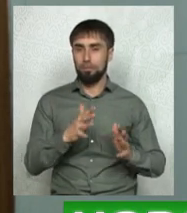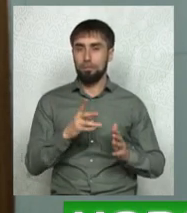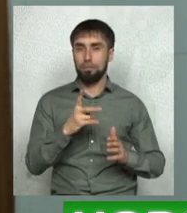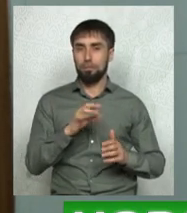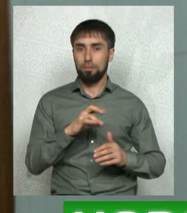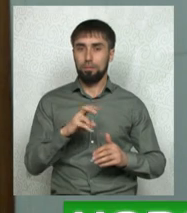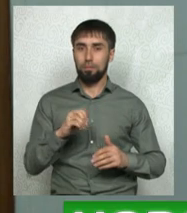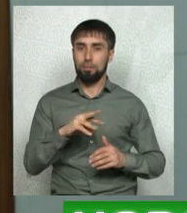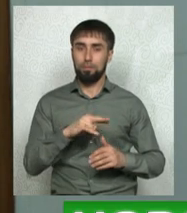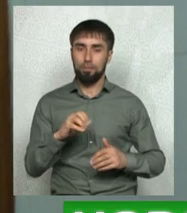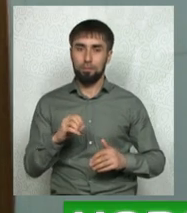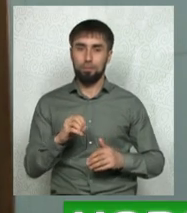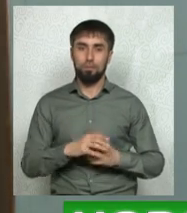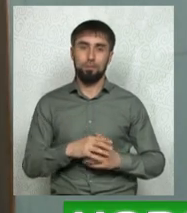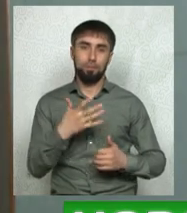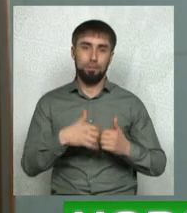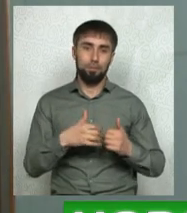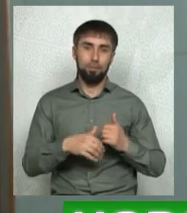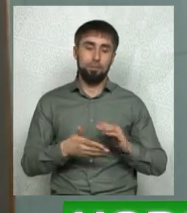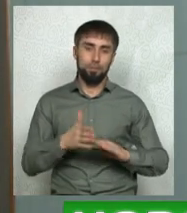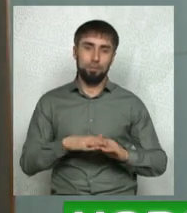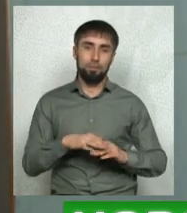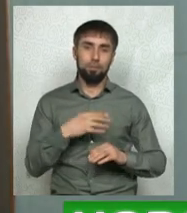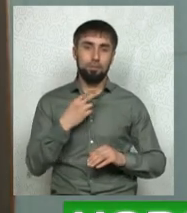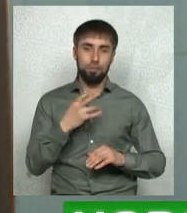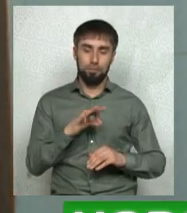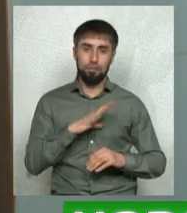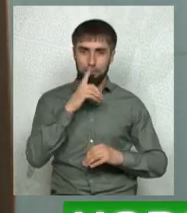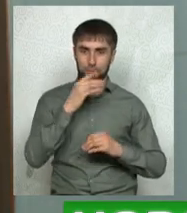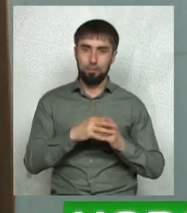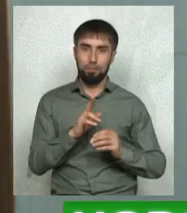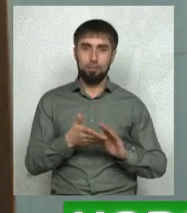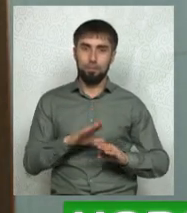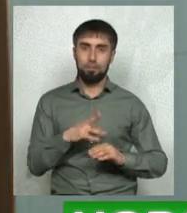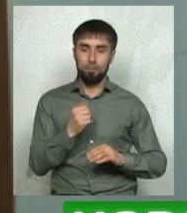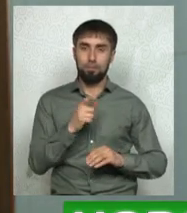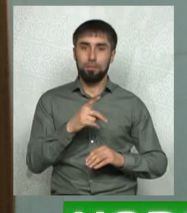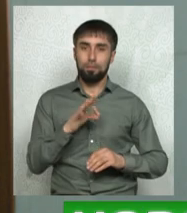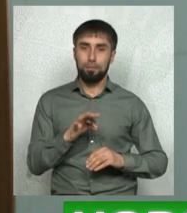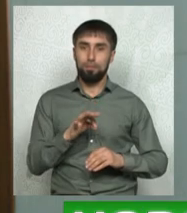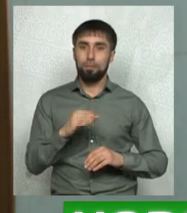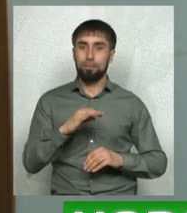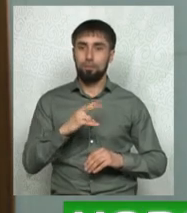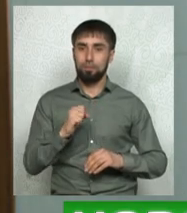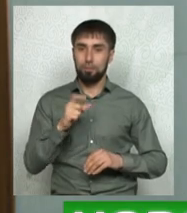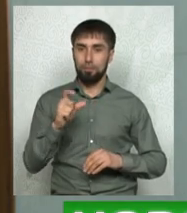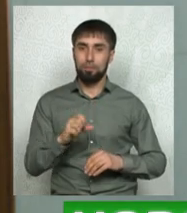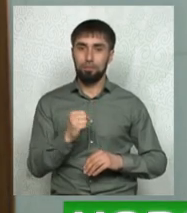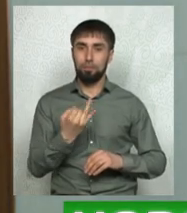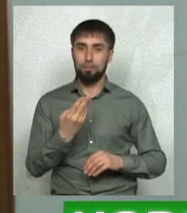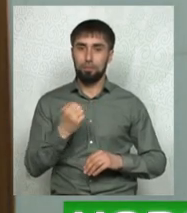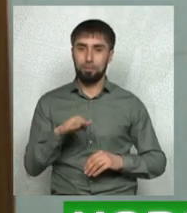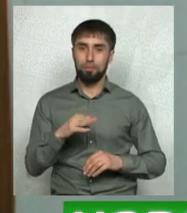более-менее так, в средней степени тяжести, в принципе, хотя ближе к тяжелому. А супруга Цичоева Айшат,